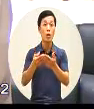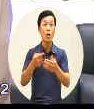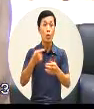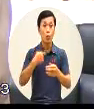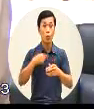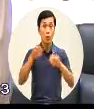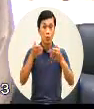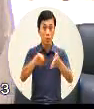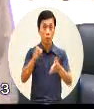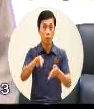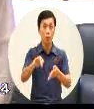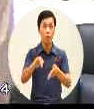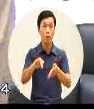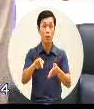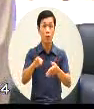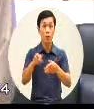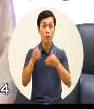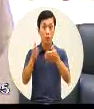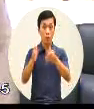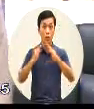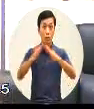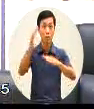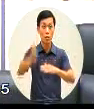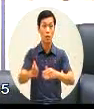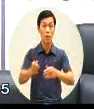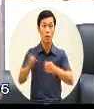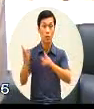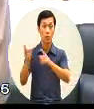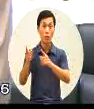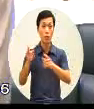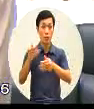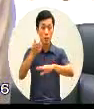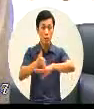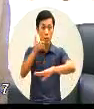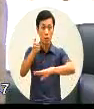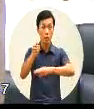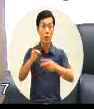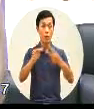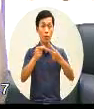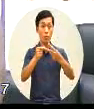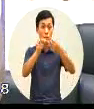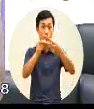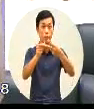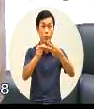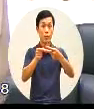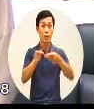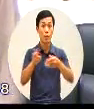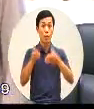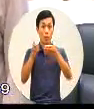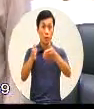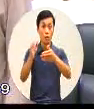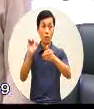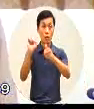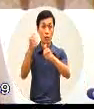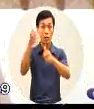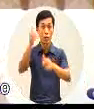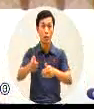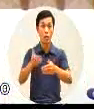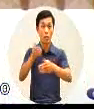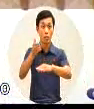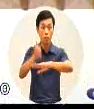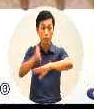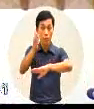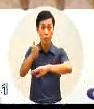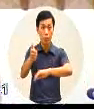咱做一个那真心的感谢吼，算认真我欠。第二点，我那要甲咱的议长感谢啦，吼、啊，迄、那